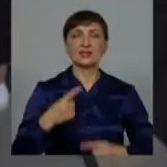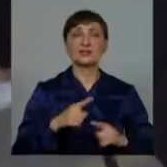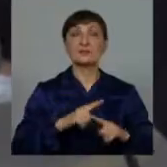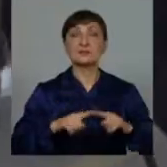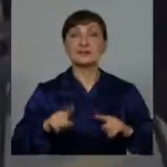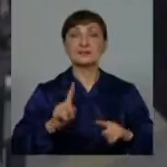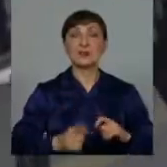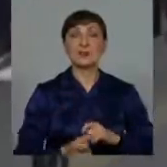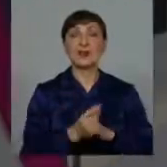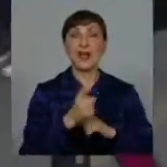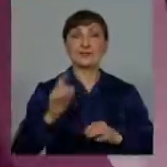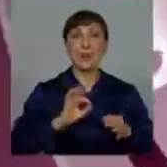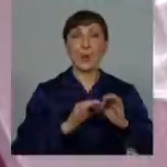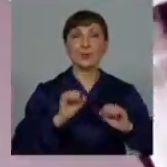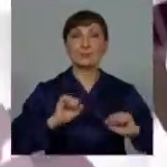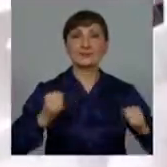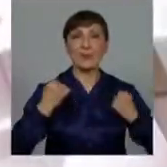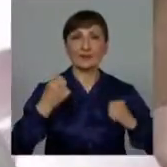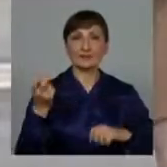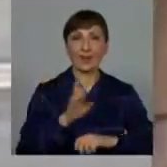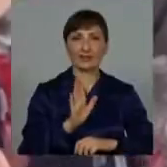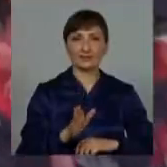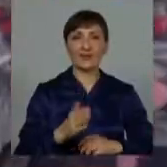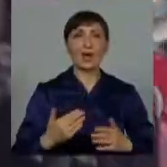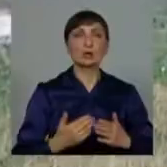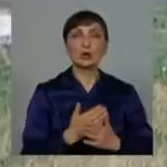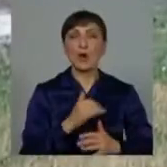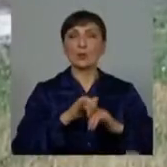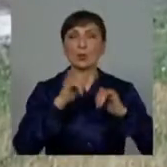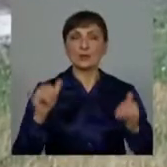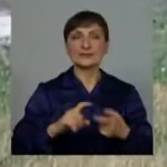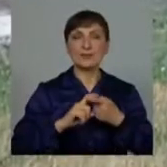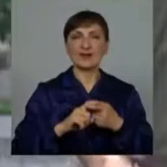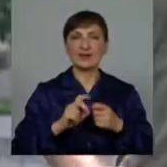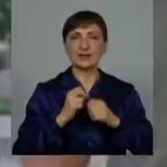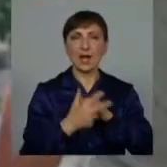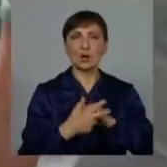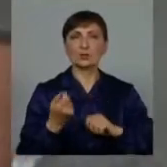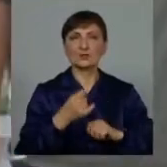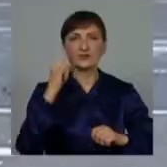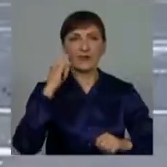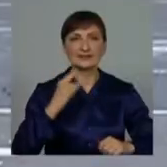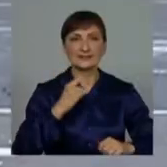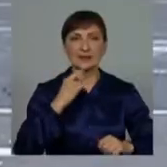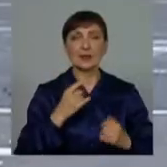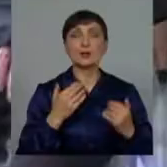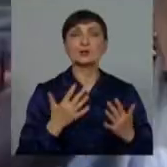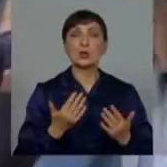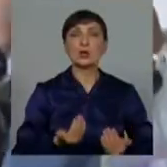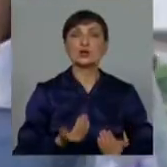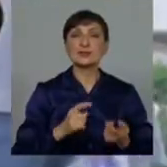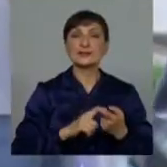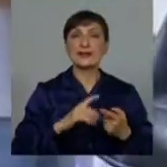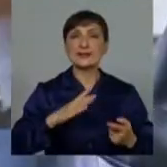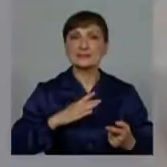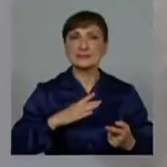минуты появятся и сами олимпийцы. Новый суточный максимум заболеваемости коронавирусом в Казахстане. Сколько жителей